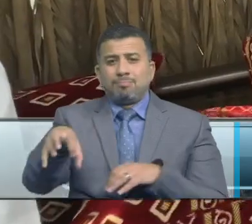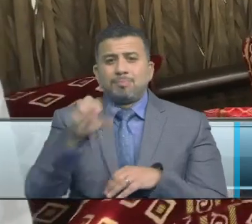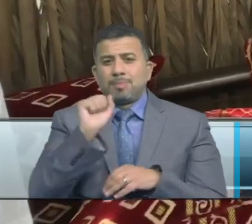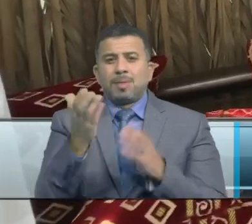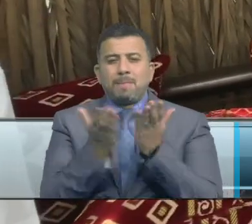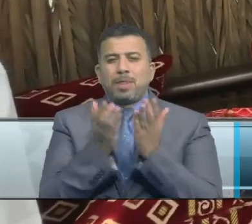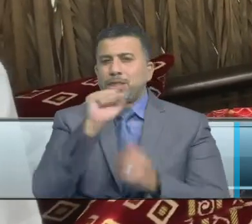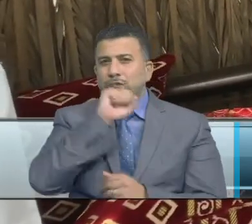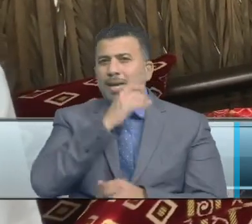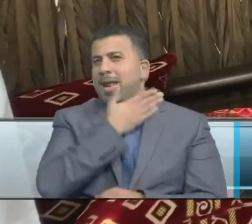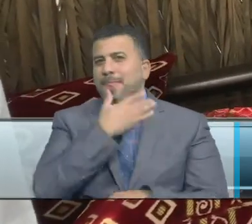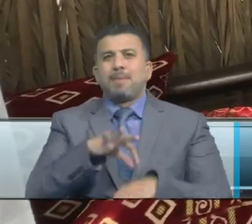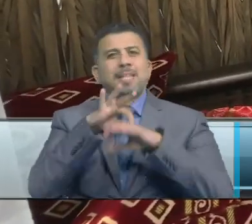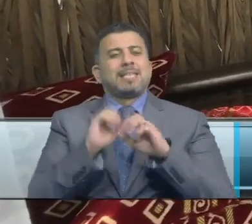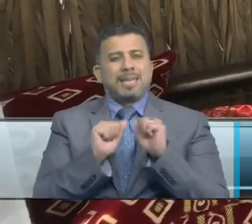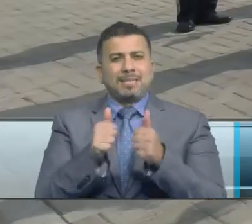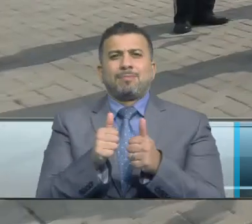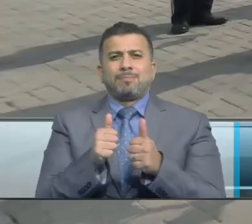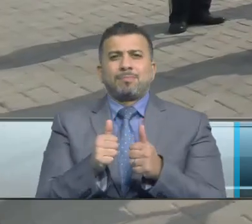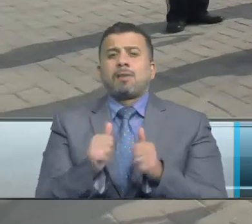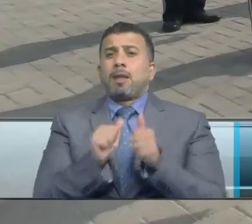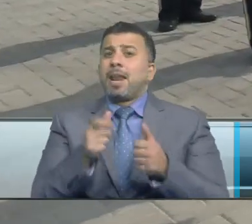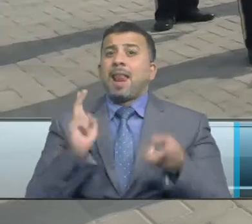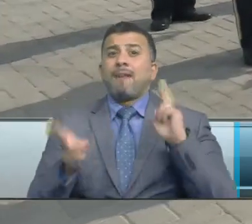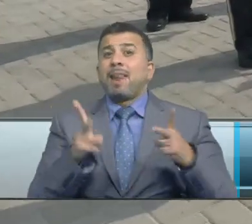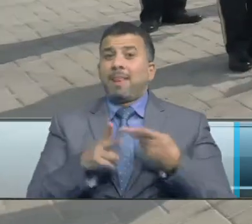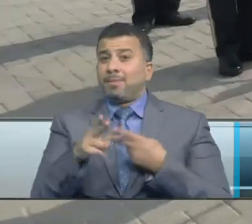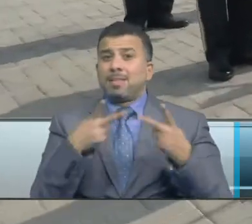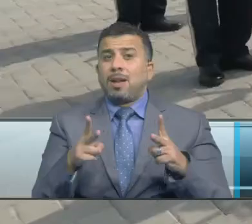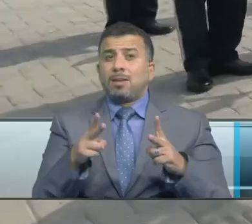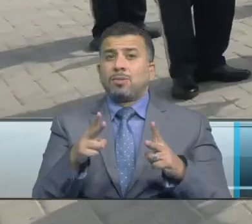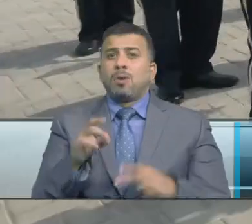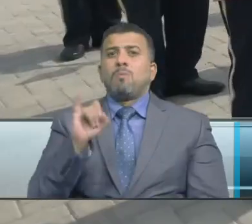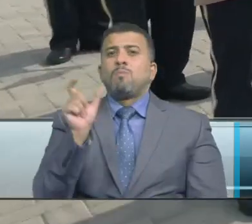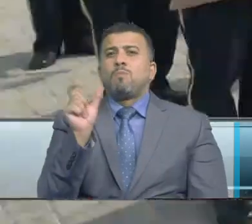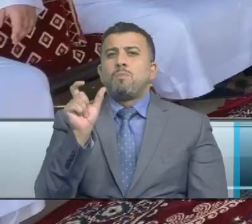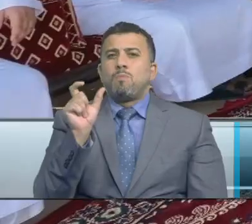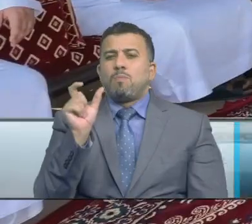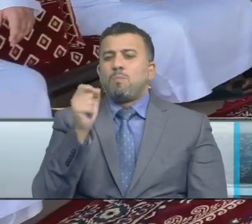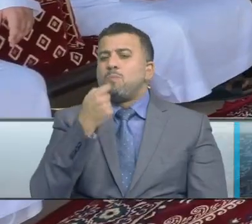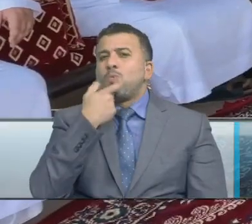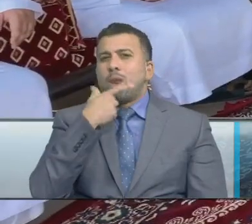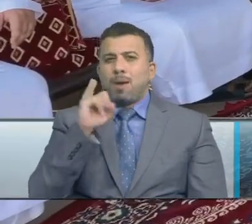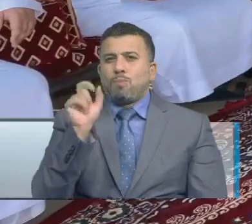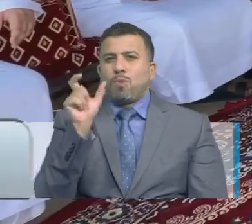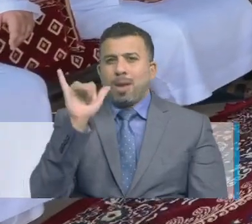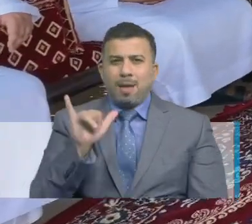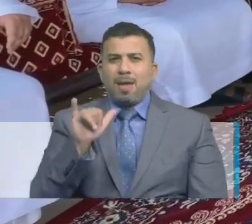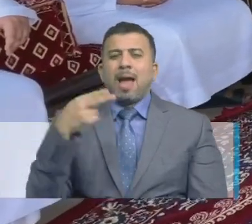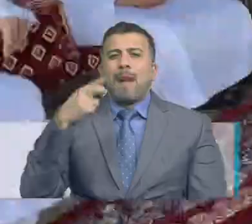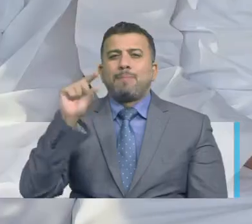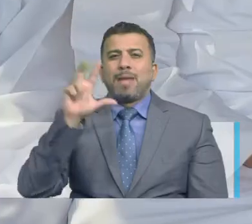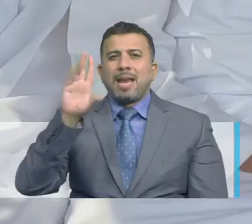لمدينه الشارقه للخدمه الانسانيه حضر حفل الافتتاح منى عبد الكريم اليافعي مدير